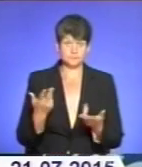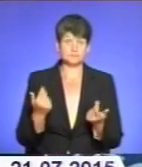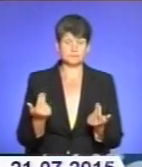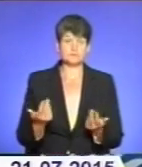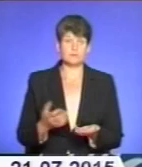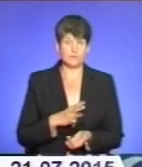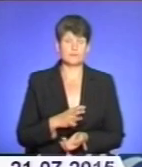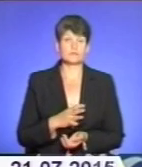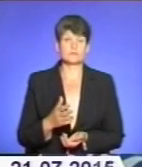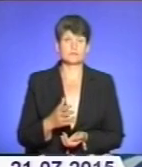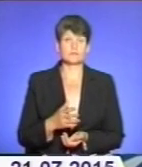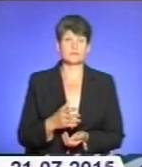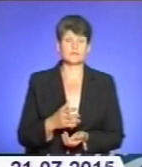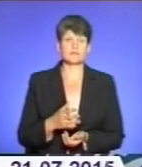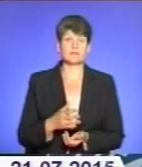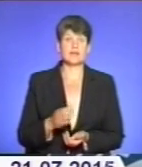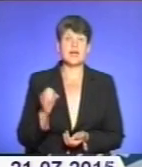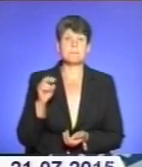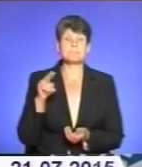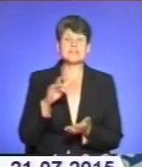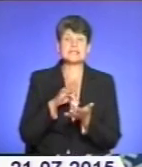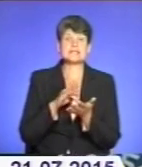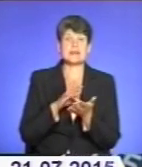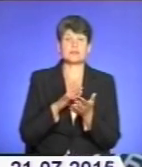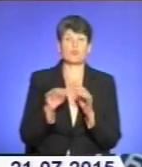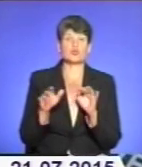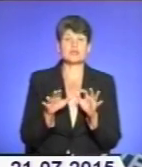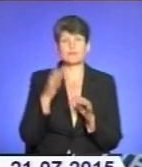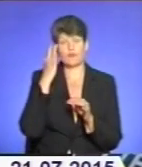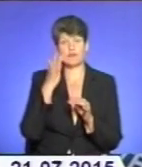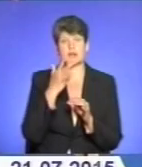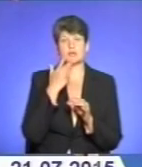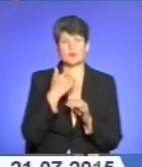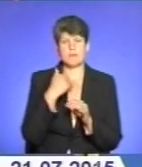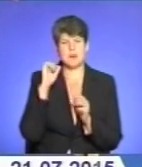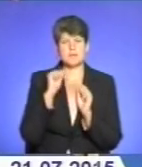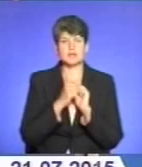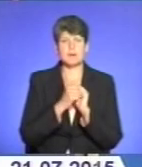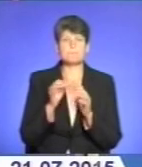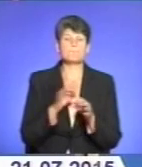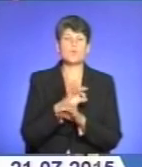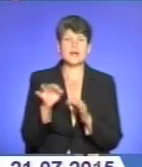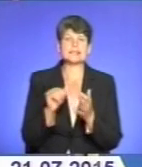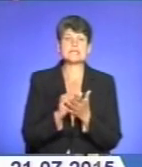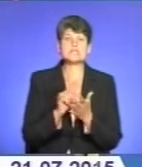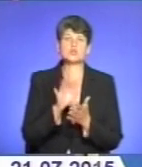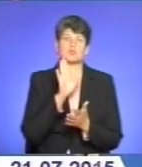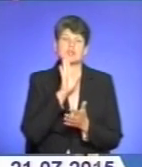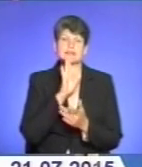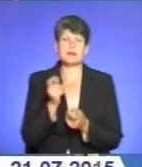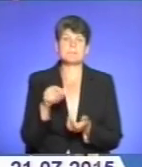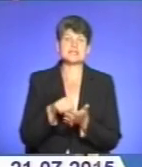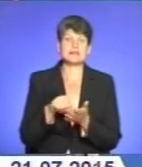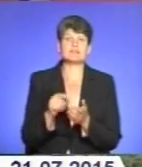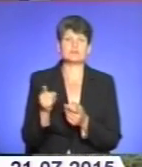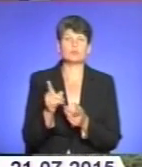було таке. Якраз тоді епіцентр тих всіх подій влітку, я пам'ятаю. Проект, який сумчанка представила у Тернополі,